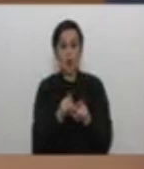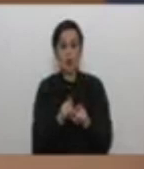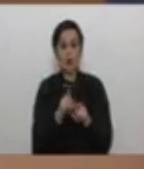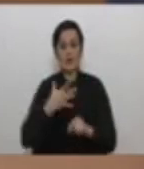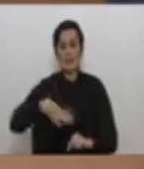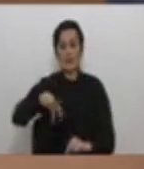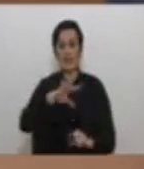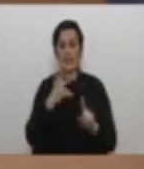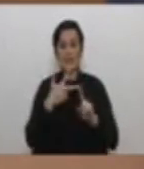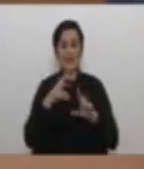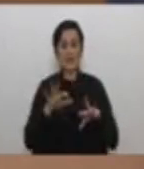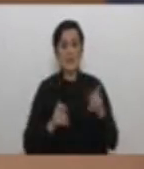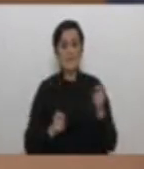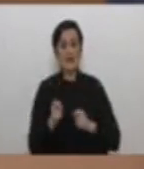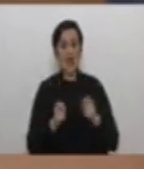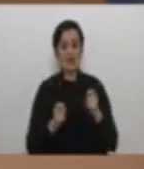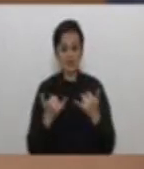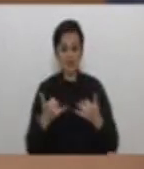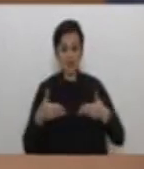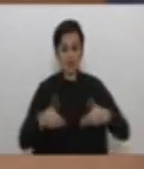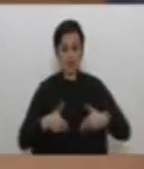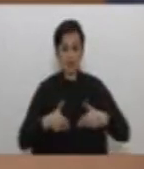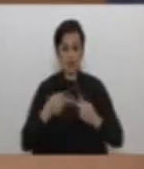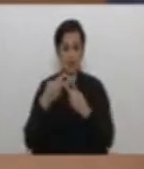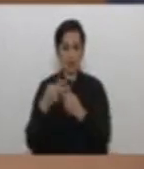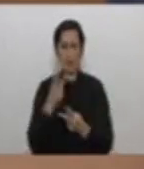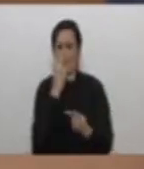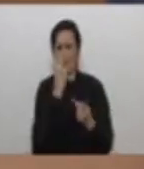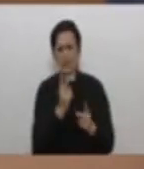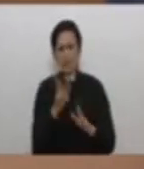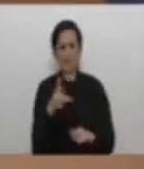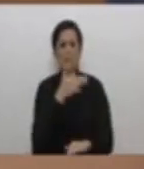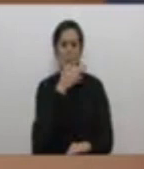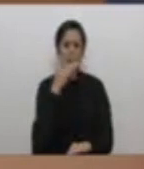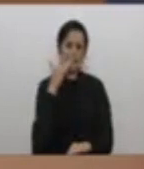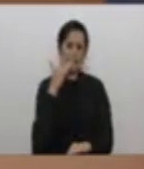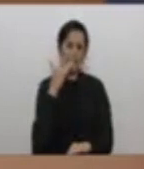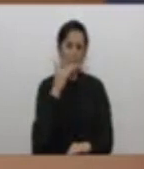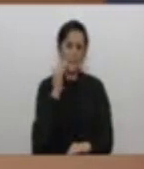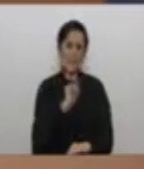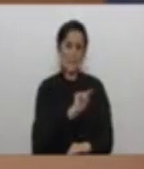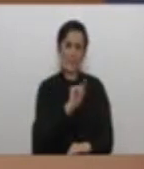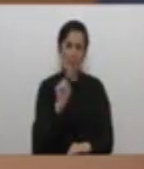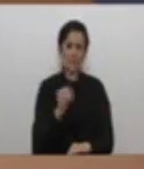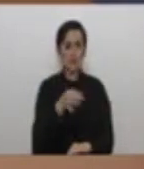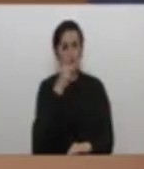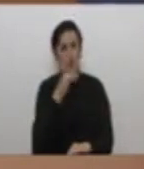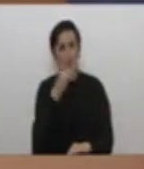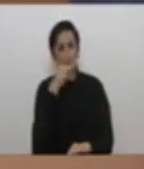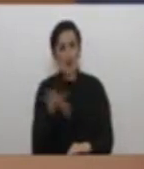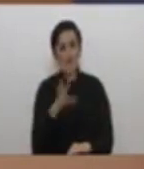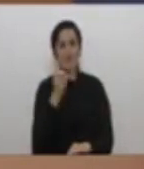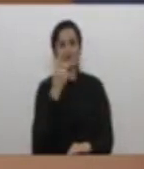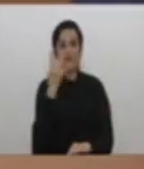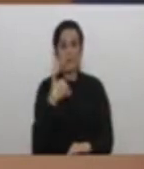ქვეყნის მესამე პრეზიდენტი, რომელიც დღეს შიმშილობს ციხეში, მიუხედავად იმისა, ბევრს ის მოსწონს თუ არ მოსწონს, კიდევ